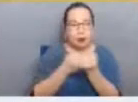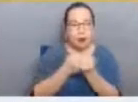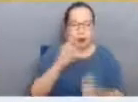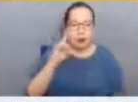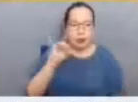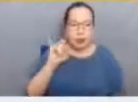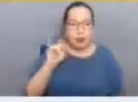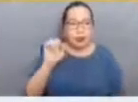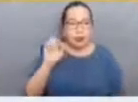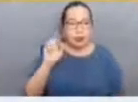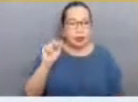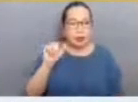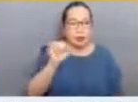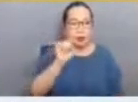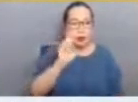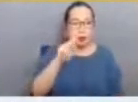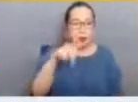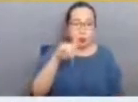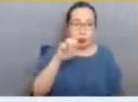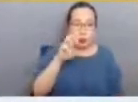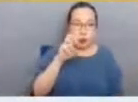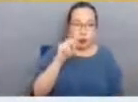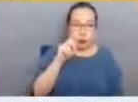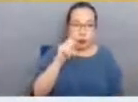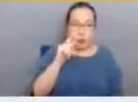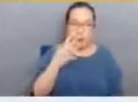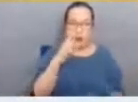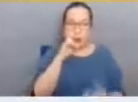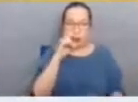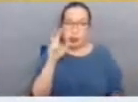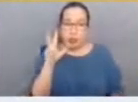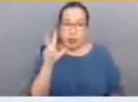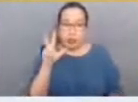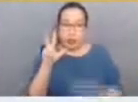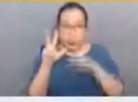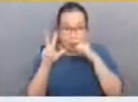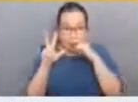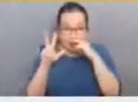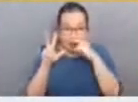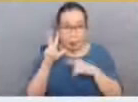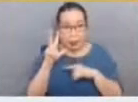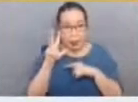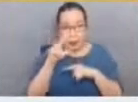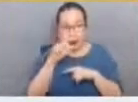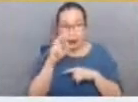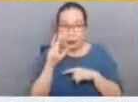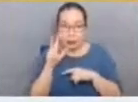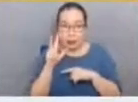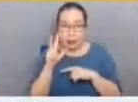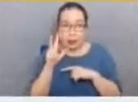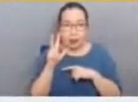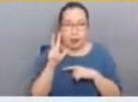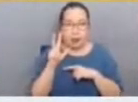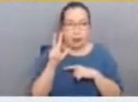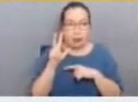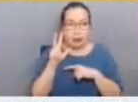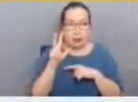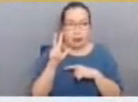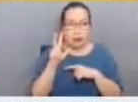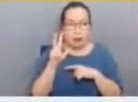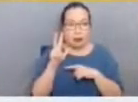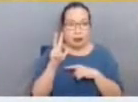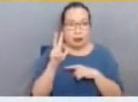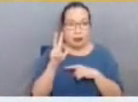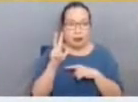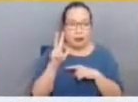supplementation program for 6 to 23 months children and nutritionally at-risk pregnant women through provision of cash or food